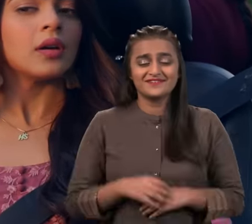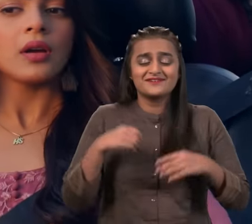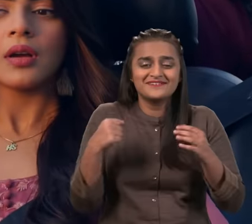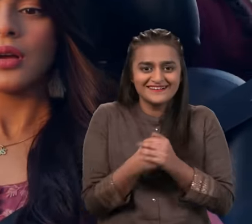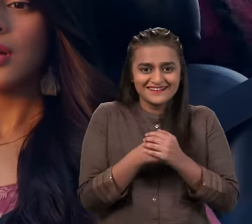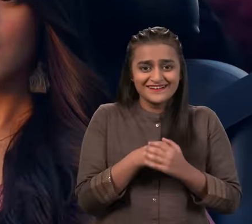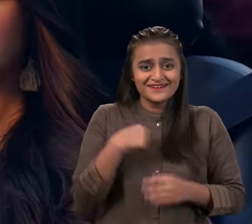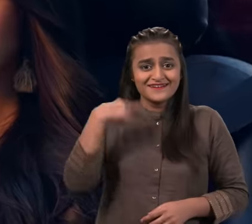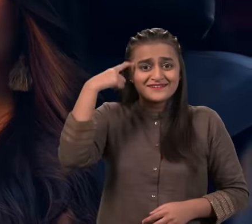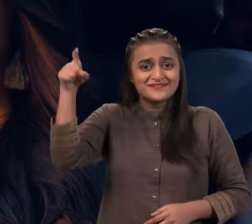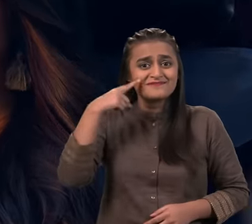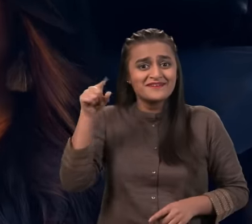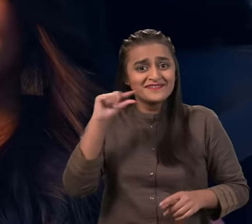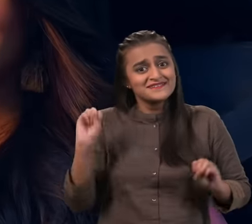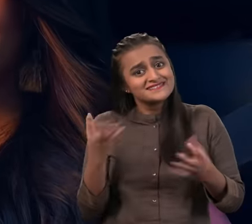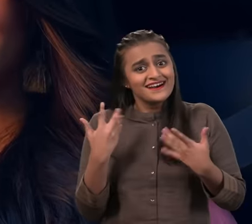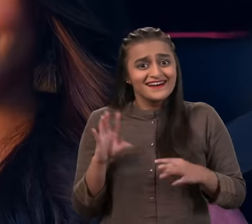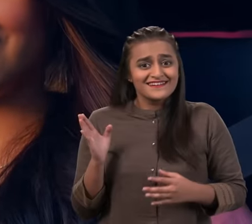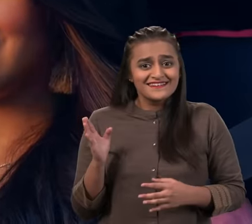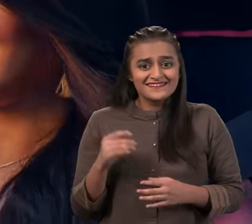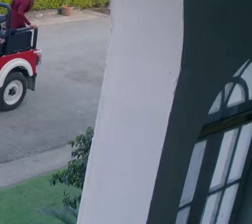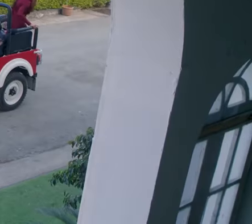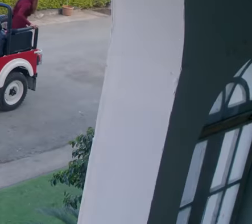गॉड, ये लड़का तो मेरे ख्वाबों में भी आने लगा।